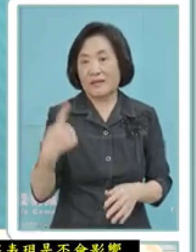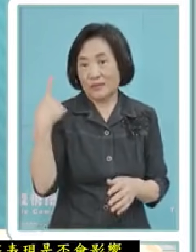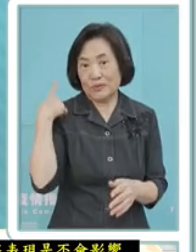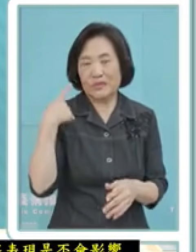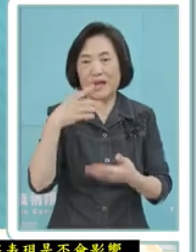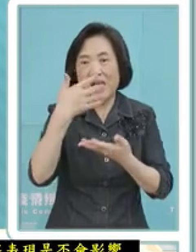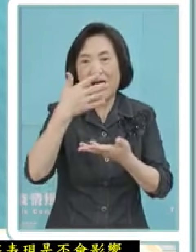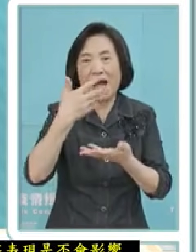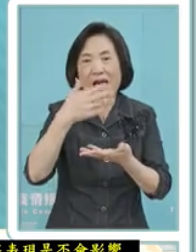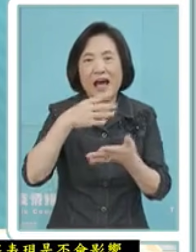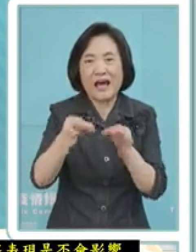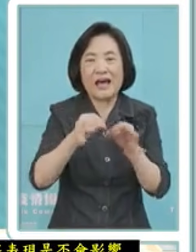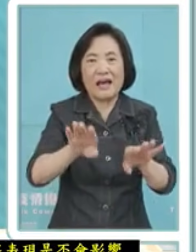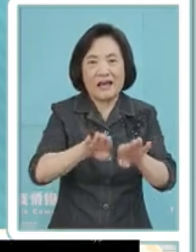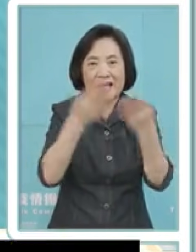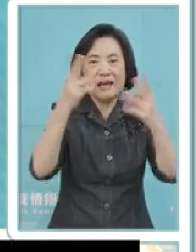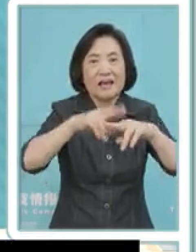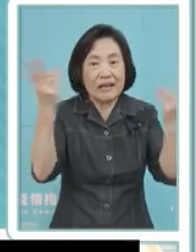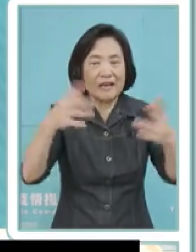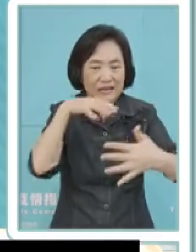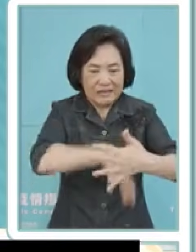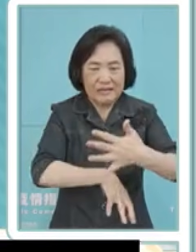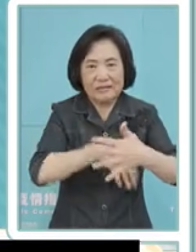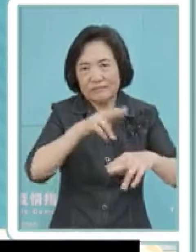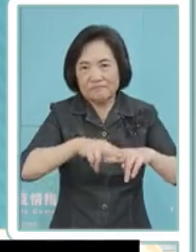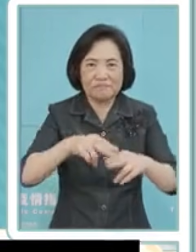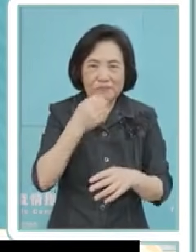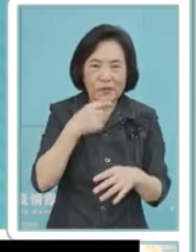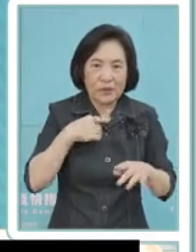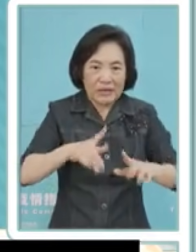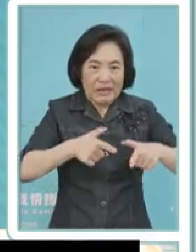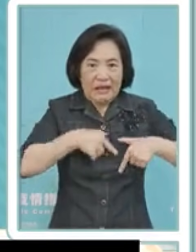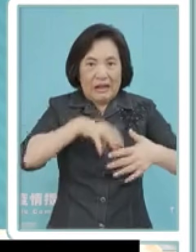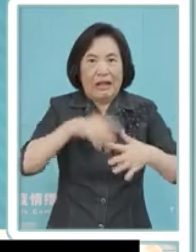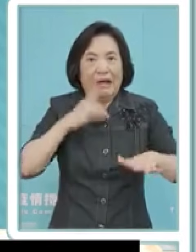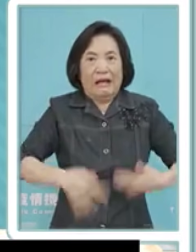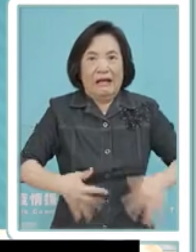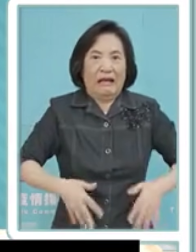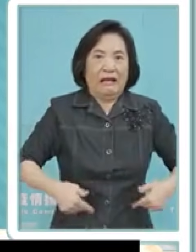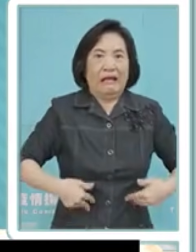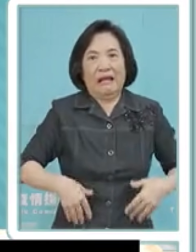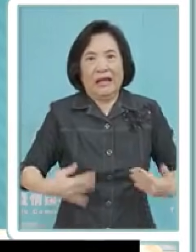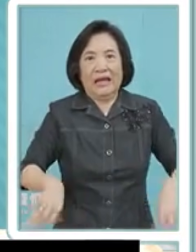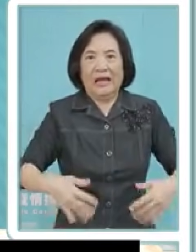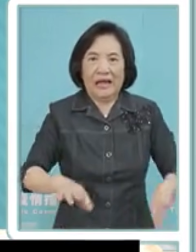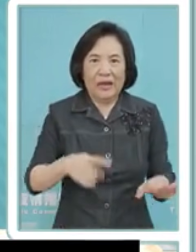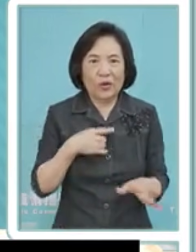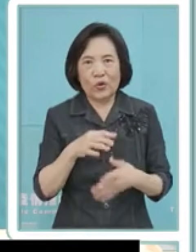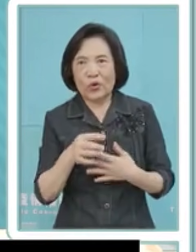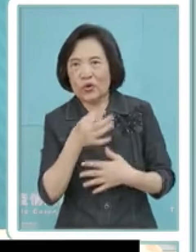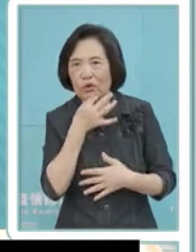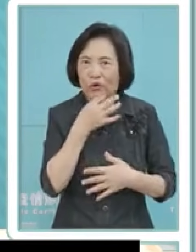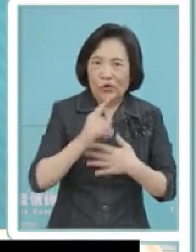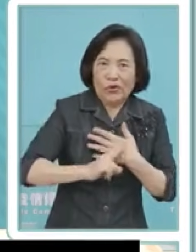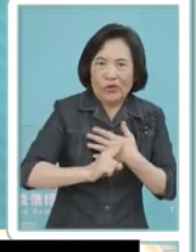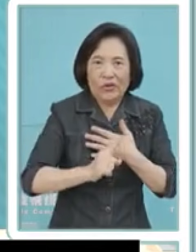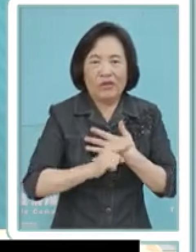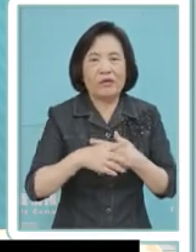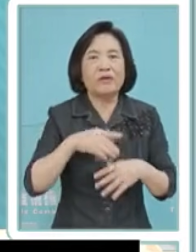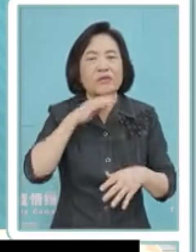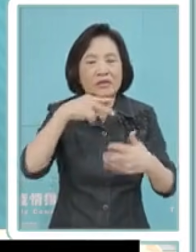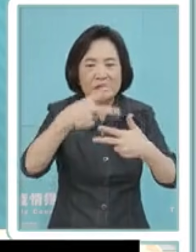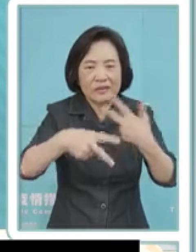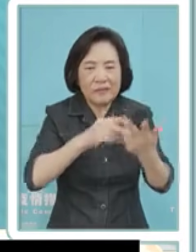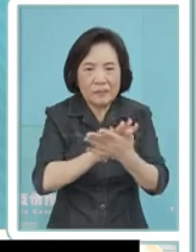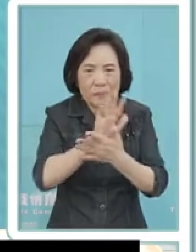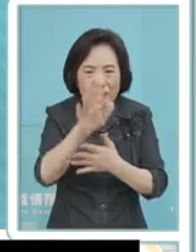放内用，你知道？其实我现在内心非常焦虑，你知道？等两个礼拜后，我们平安度过这一关哦，好像